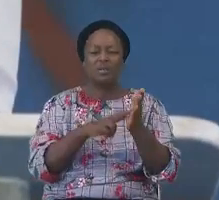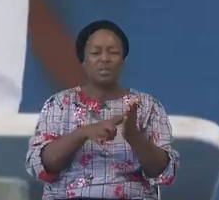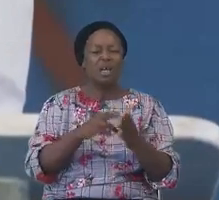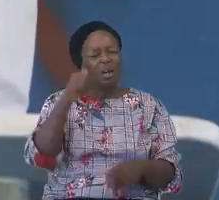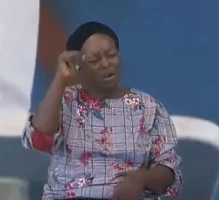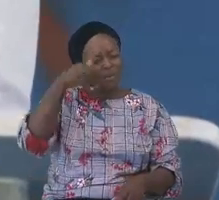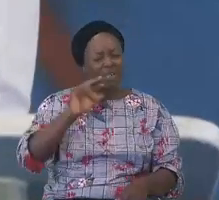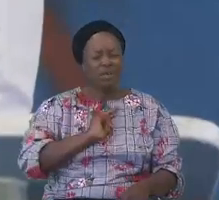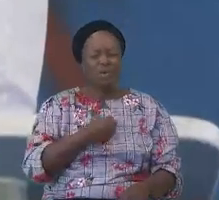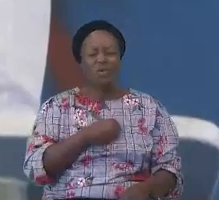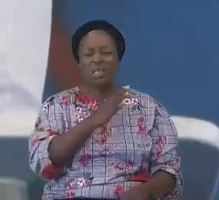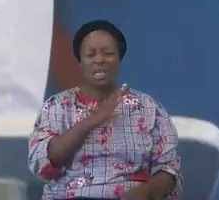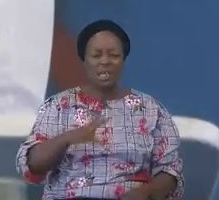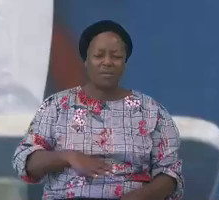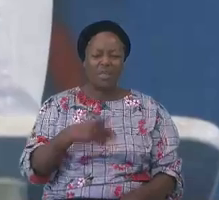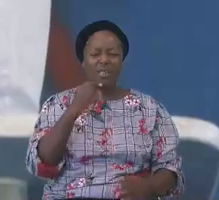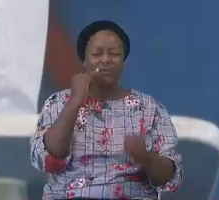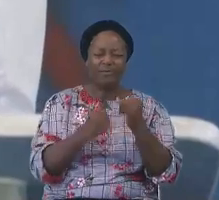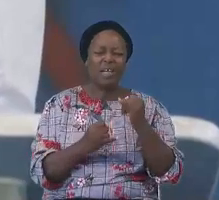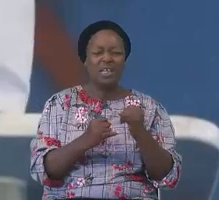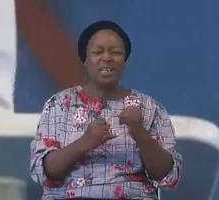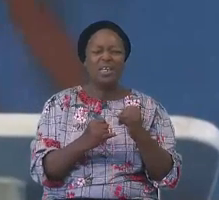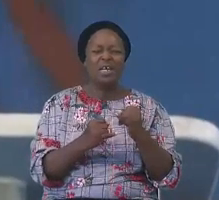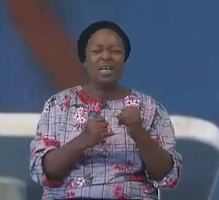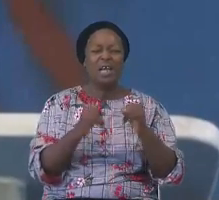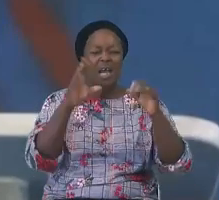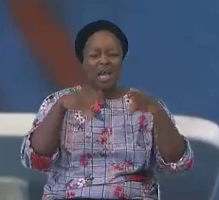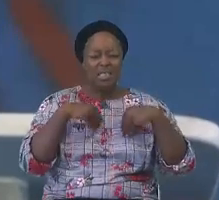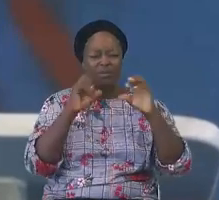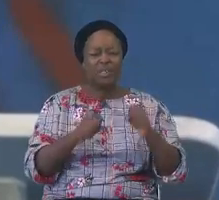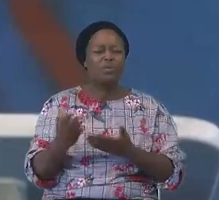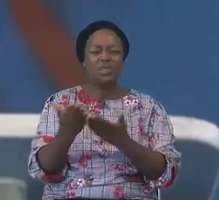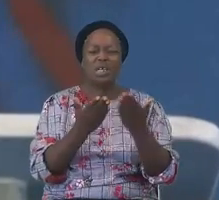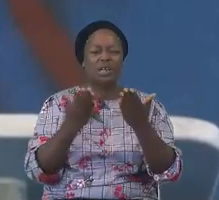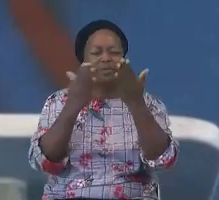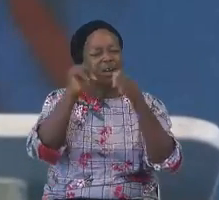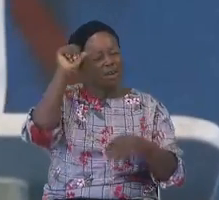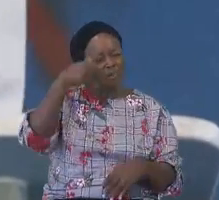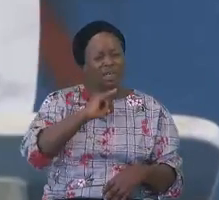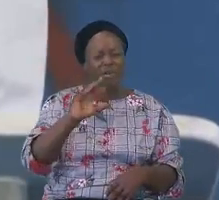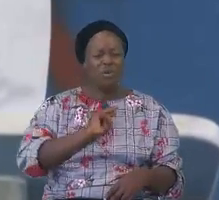Sauveur, nous rappelant Christ notre substitut, nous rappelant Christ